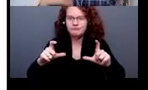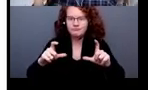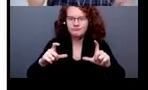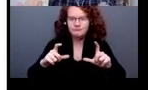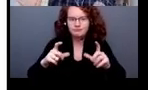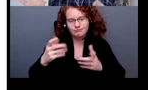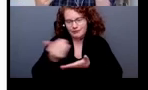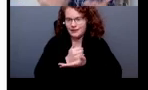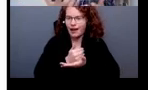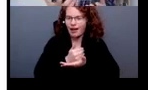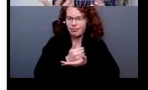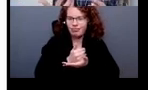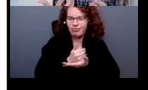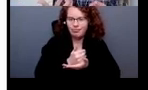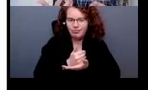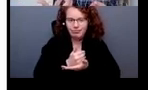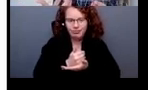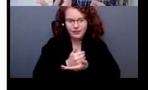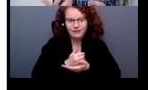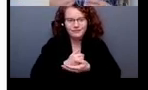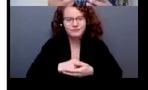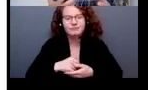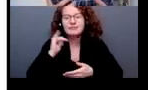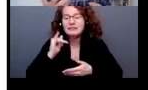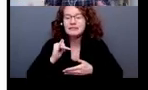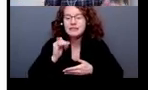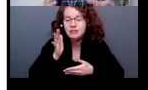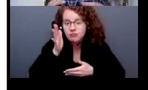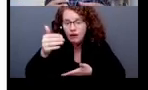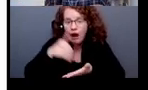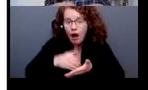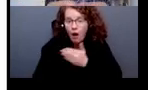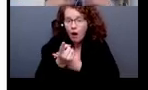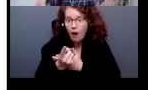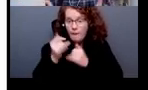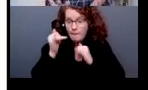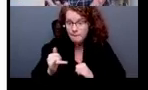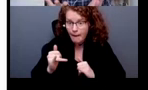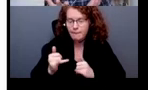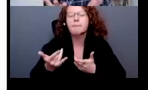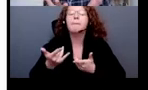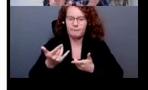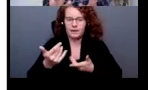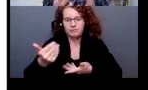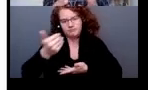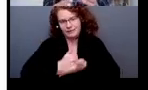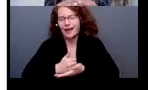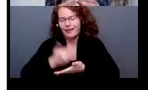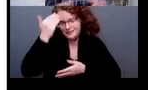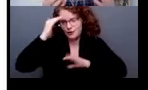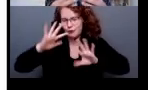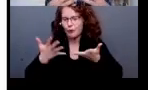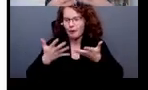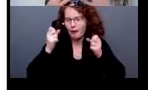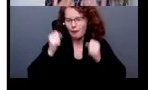futur. Et il faut savoir donc que c'est des images que j'ai pu prendre parce que j'avais construit un rapport avec ces